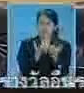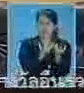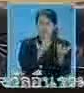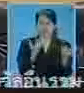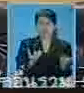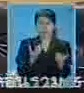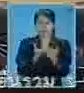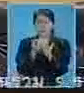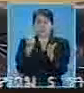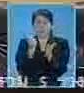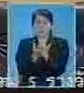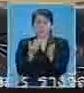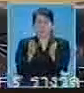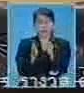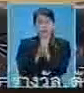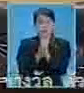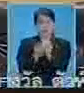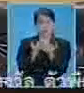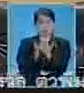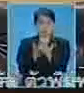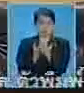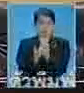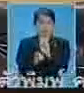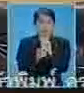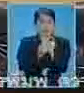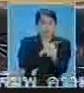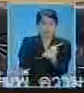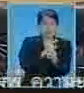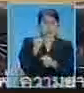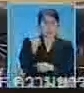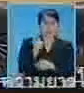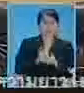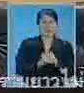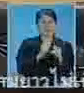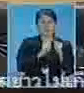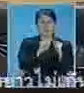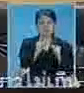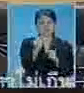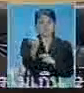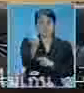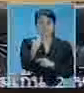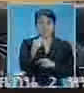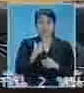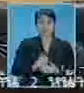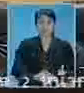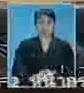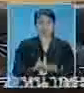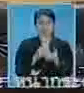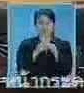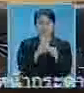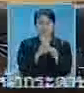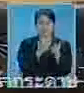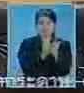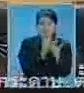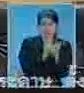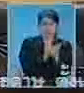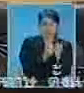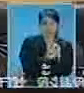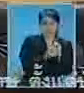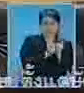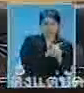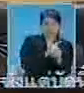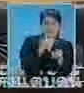ตราแลกเปลี่ยนผมขออนุญาตเรียนนะครับอันดับแรกเนี่ยเวลาท่านบอกว่าอัตราแลกเปลี่ยนเป็นปัญห